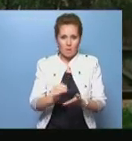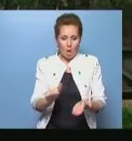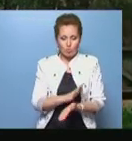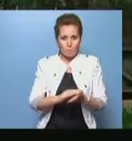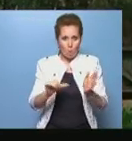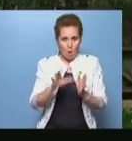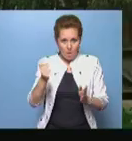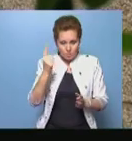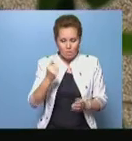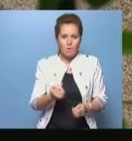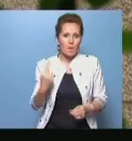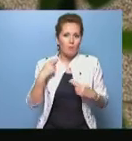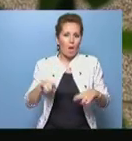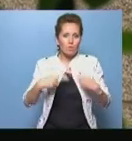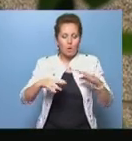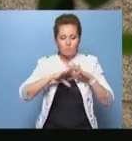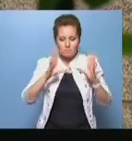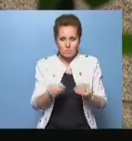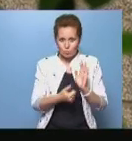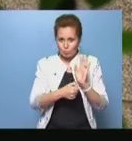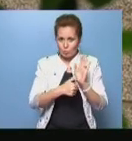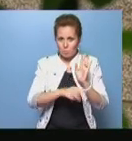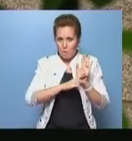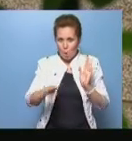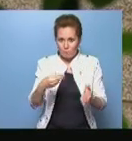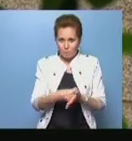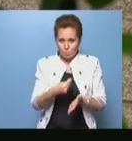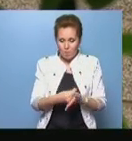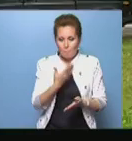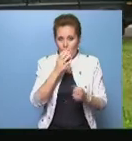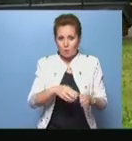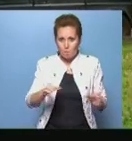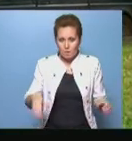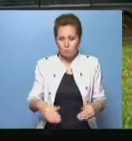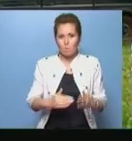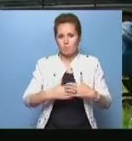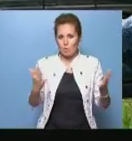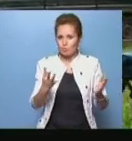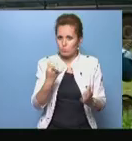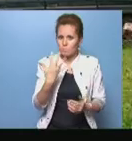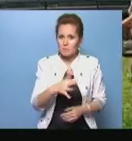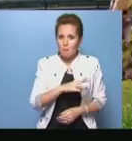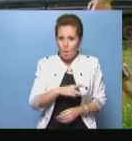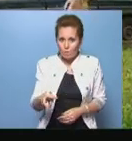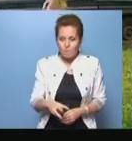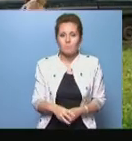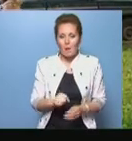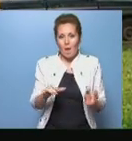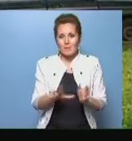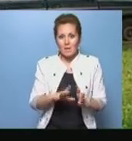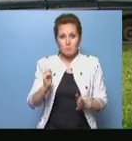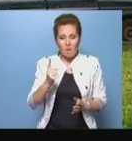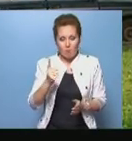более 600 миллионов рублей. По отоплению и горячему водоснабжению свыше 450. В энергосбытовой компании сообщили,